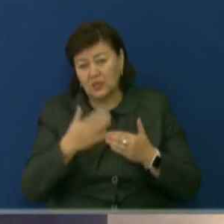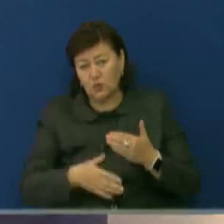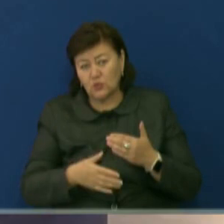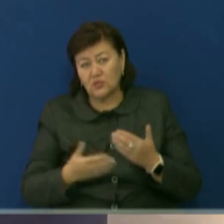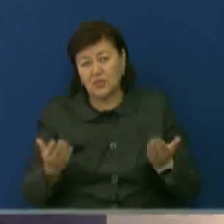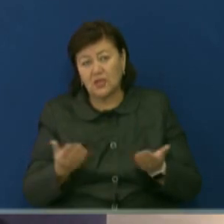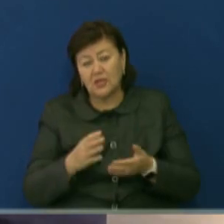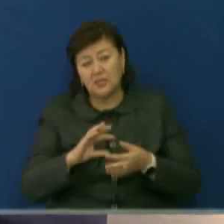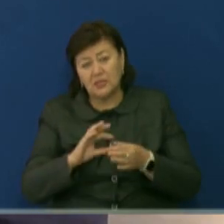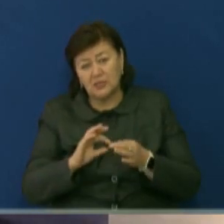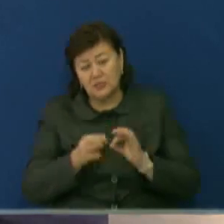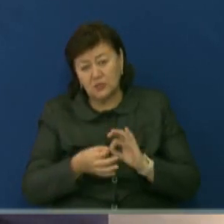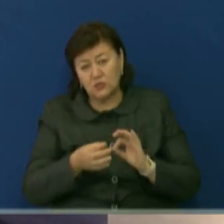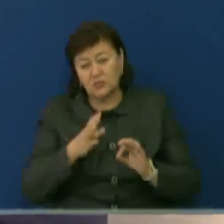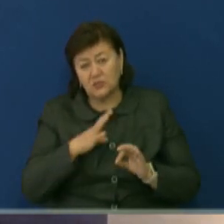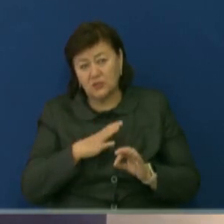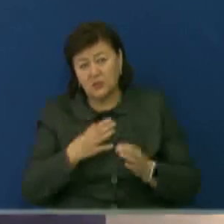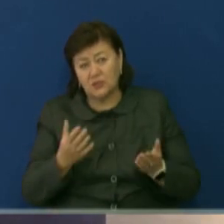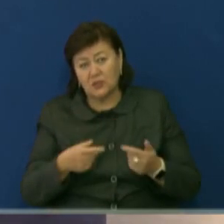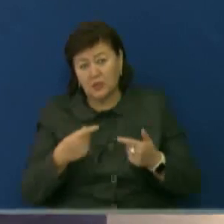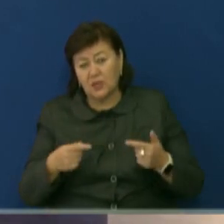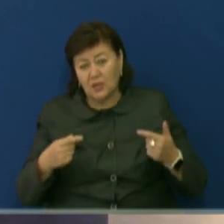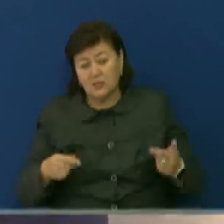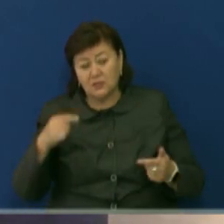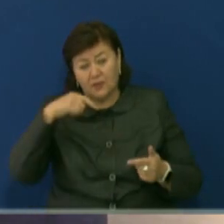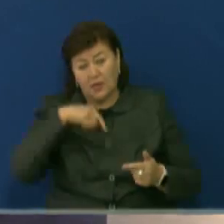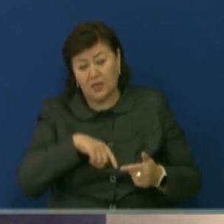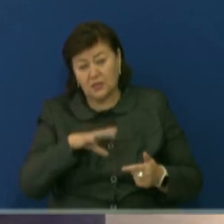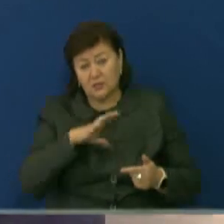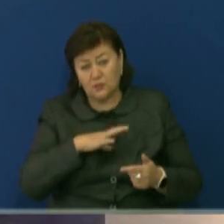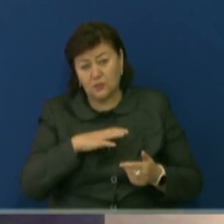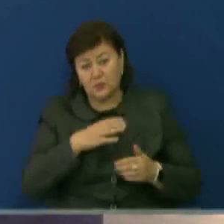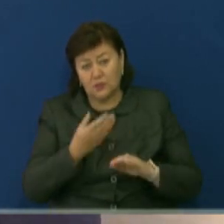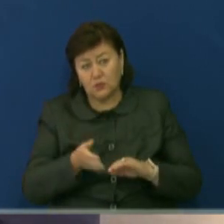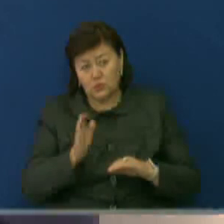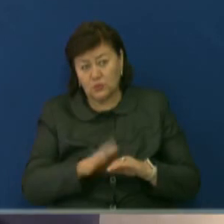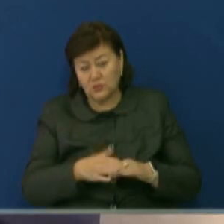при строительстве? Возникали сложности разного характера, скажем,